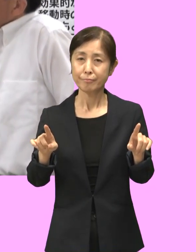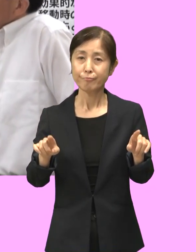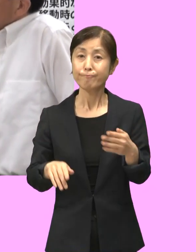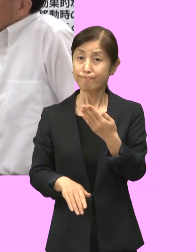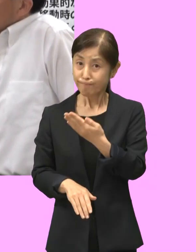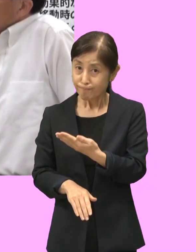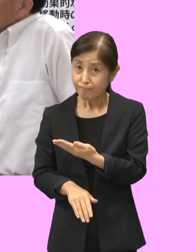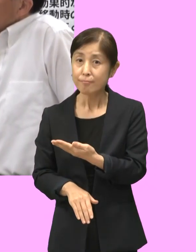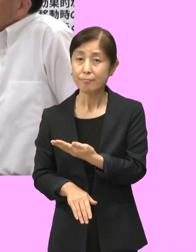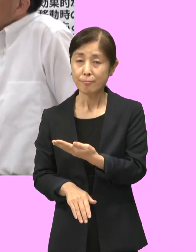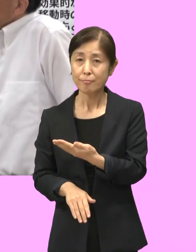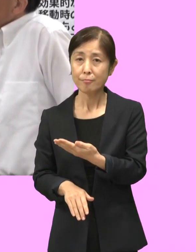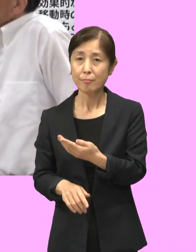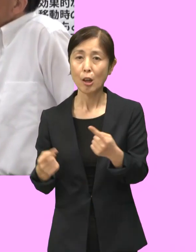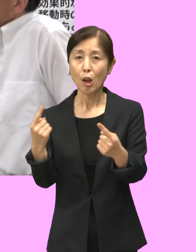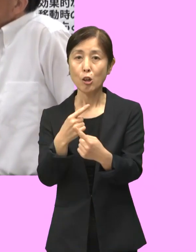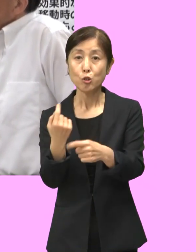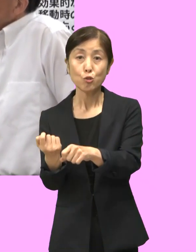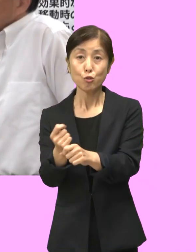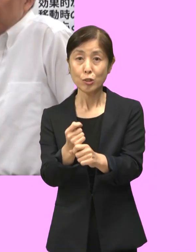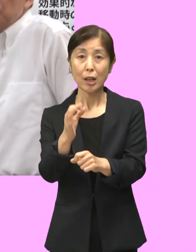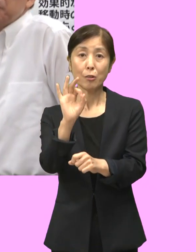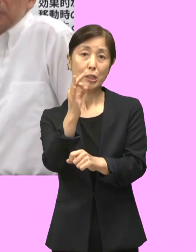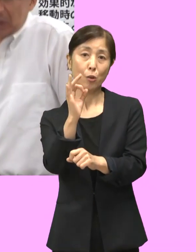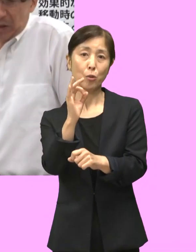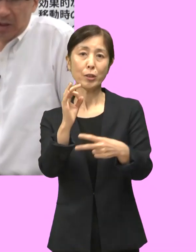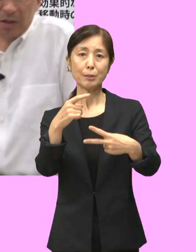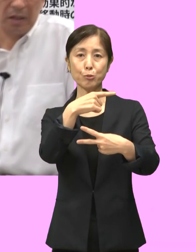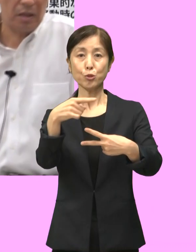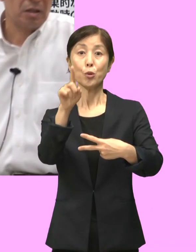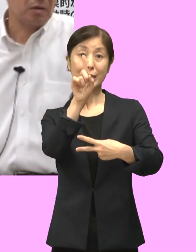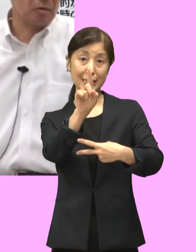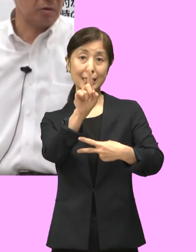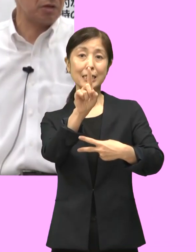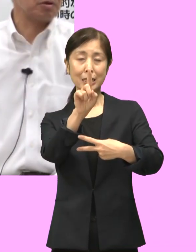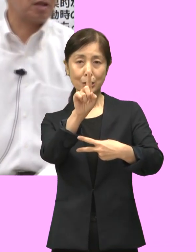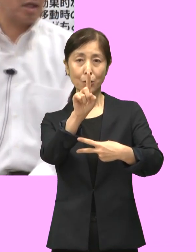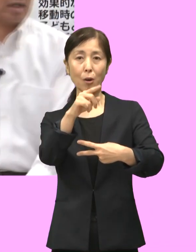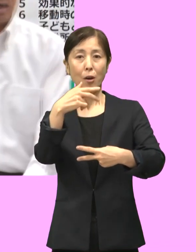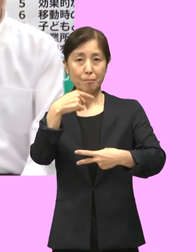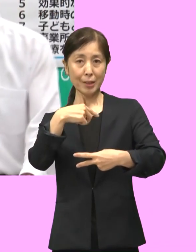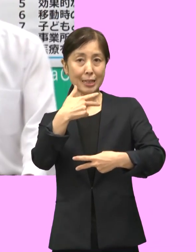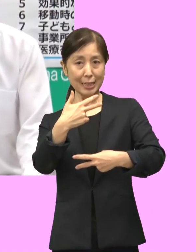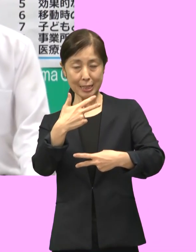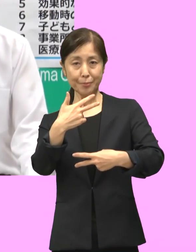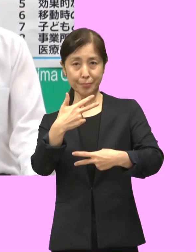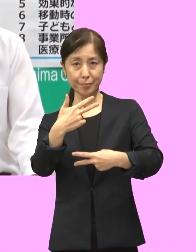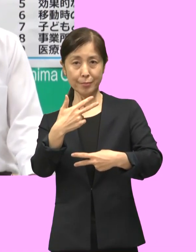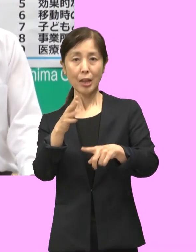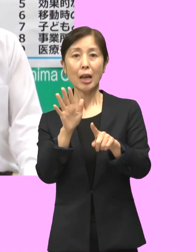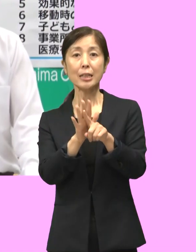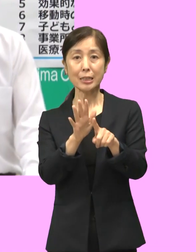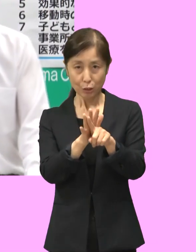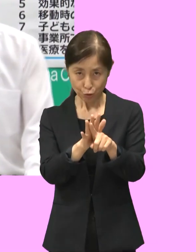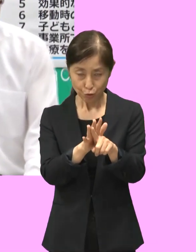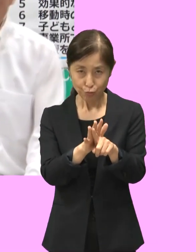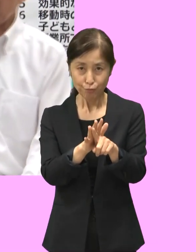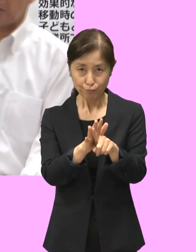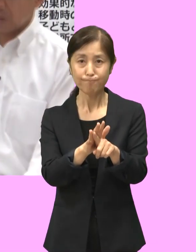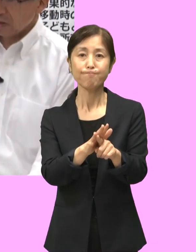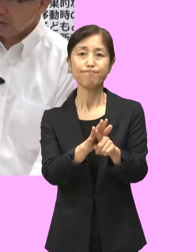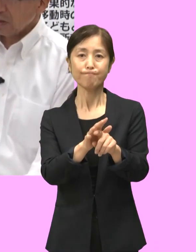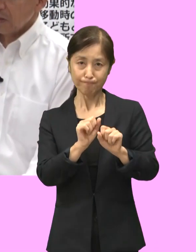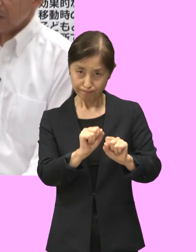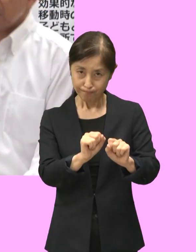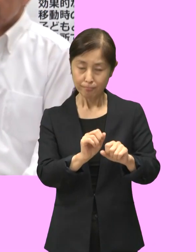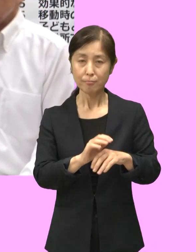こちらにあるように修復にかかる費用の2分の1を市として、支援することにし